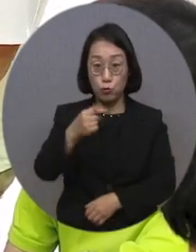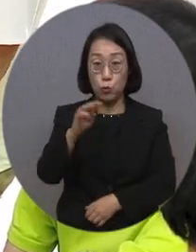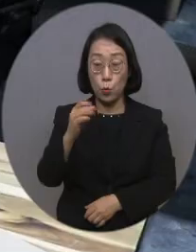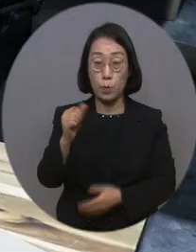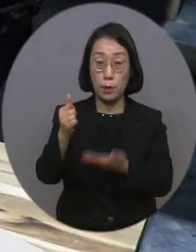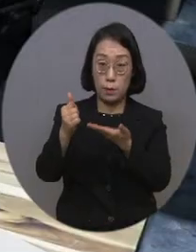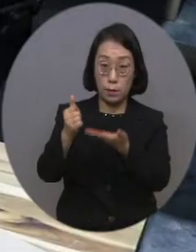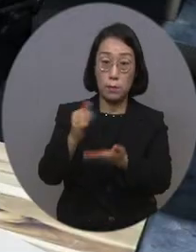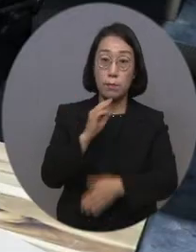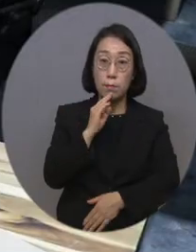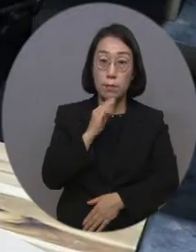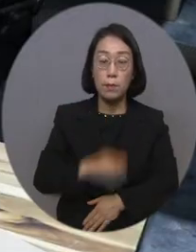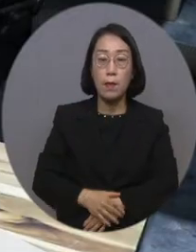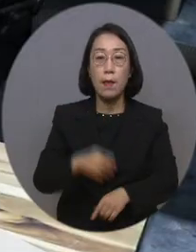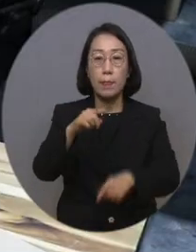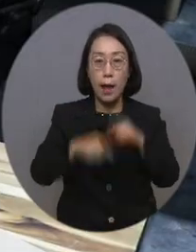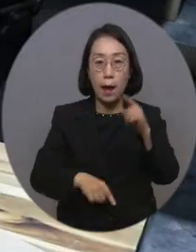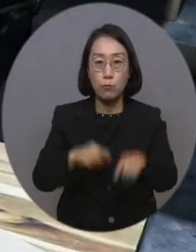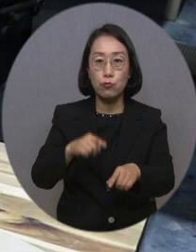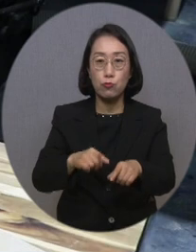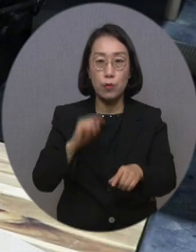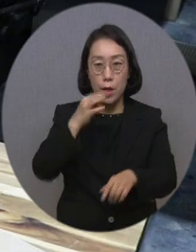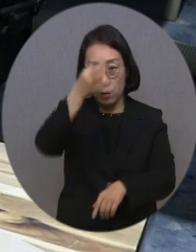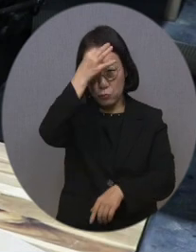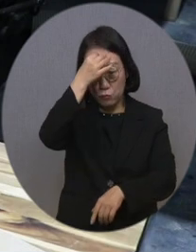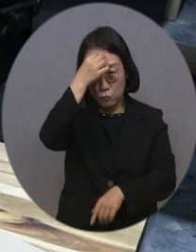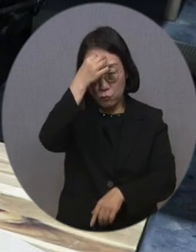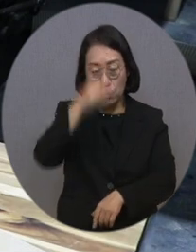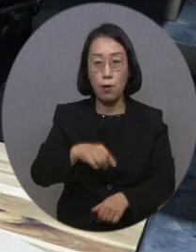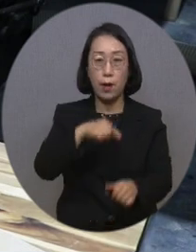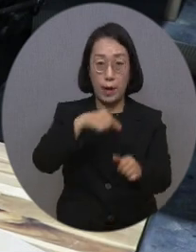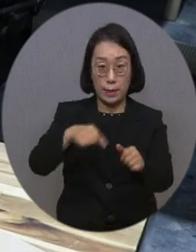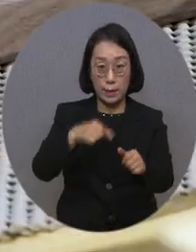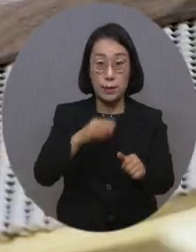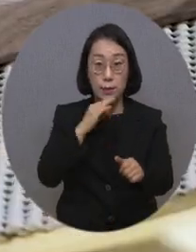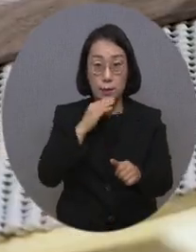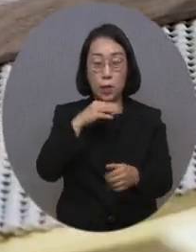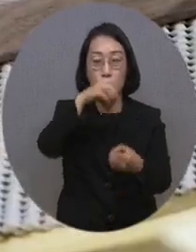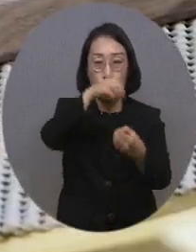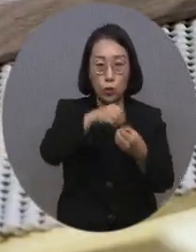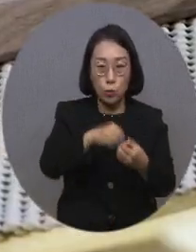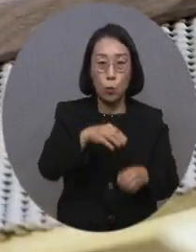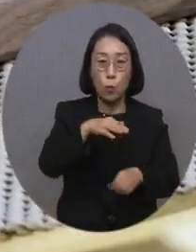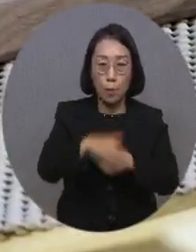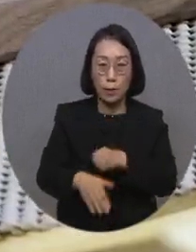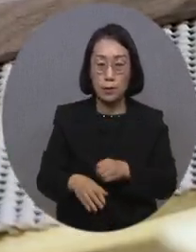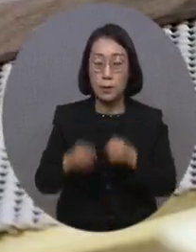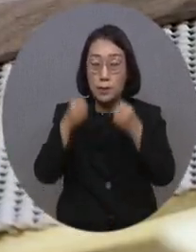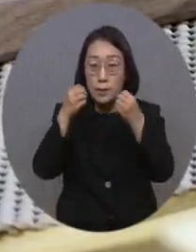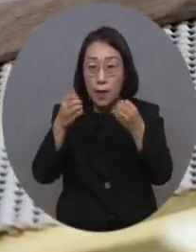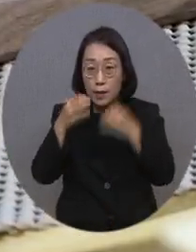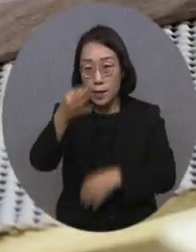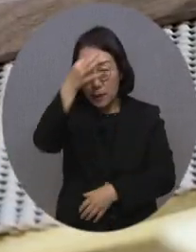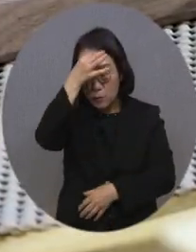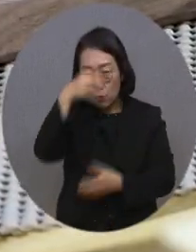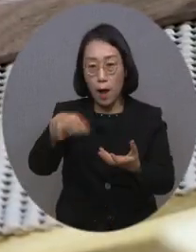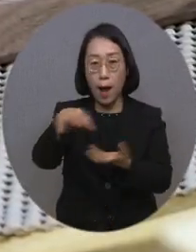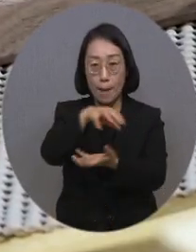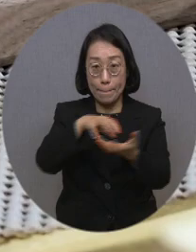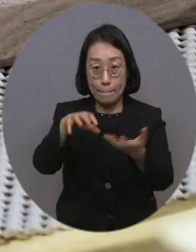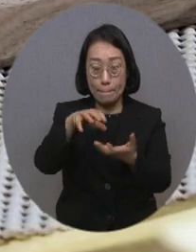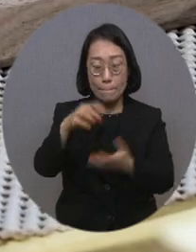생 공해가는 목공예의 매력을 알리는 강사지만 전통 목공예와 현대 기술의 조화를